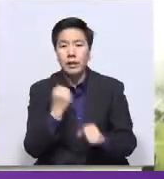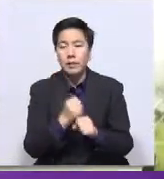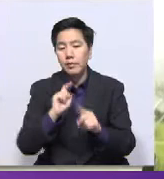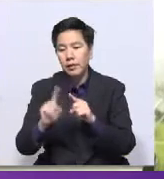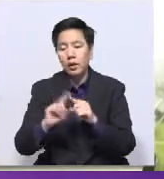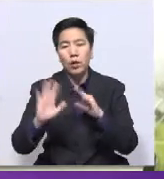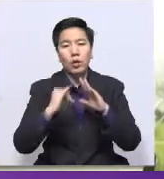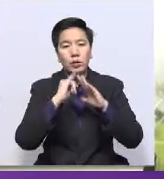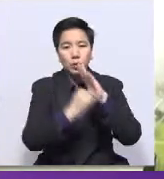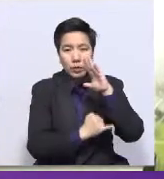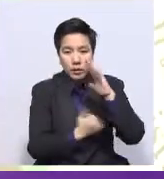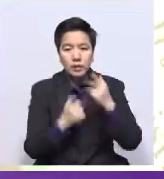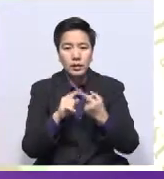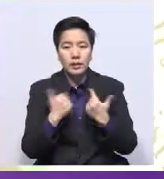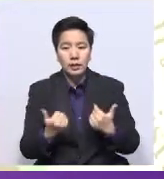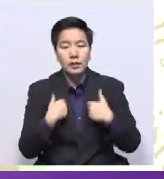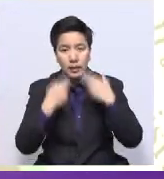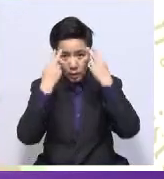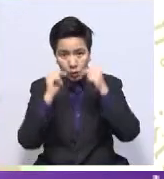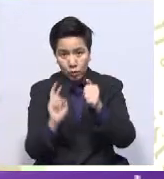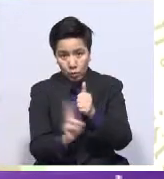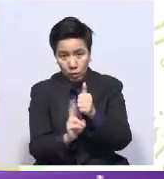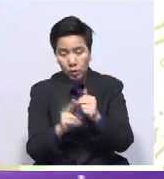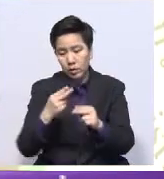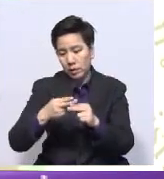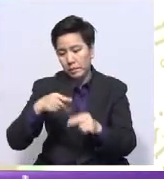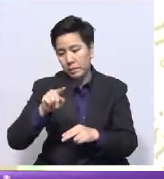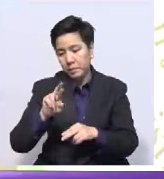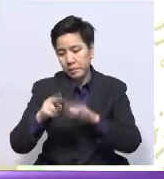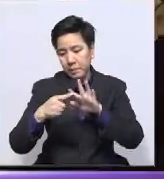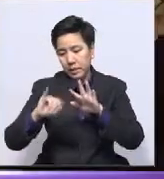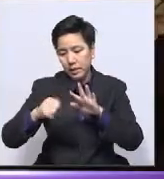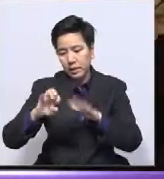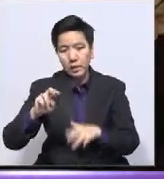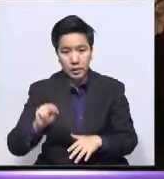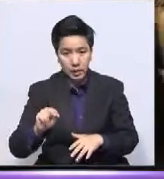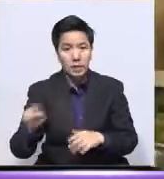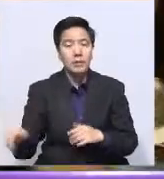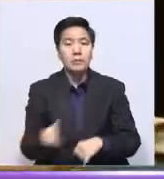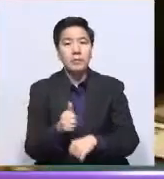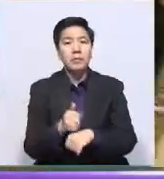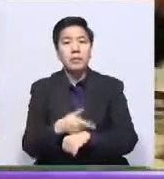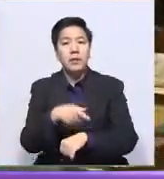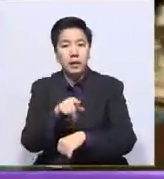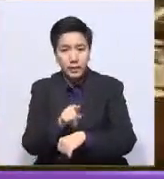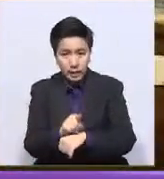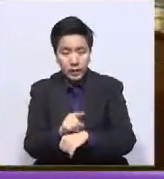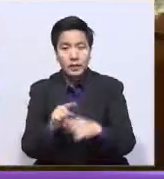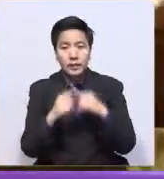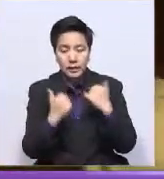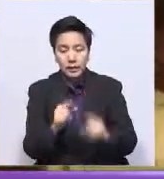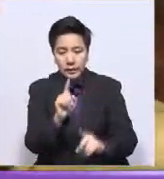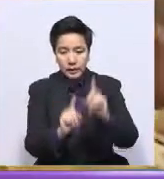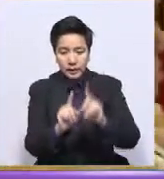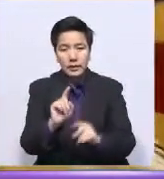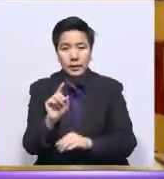ๆมีพลอากาศเอกประจินจันทองรองนายกรัฐมนตรีวันนี้ท่านเดินทางไปเป็นประธานนะครับโครงการดังกล่าวนี้นะครับทางสำนักงานสถิติแห่ง